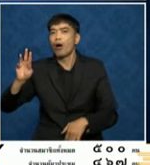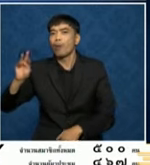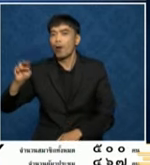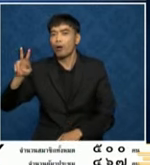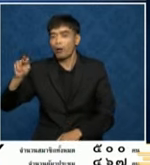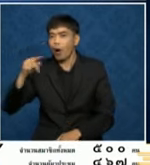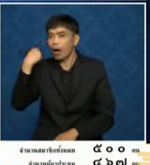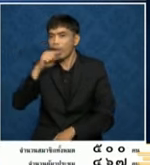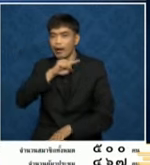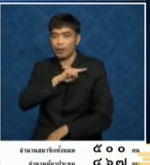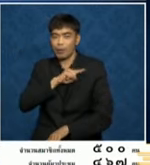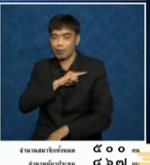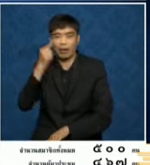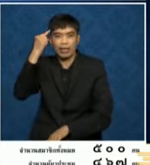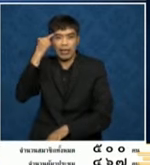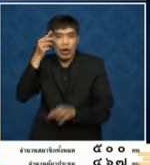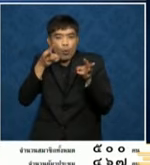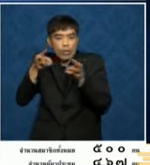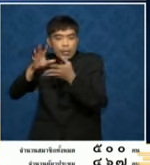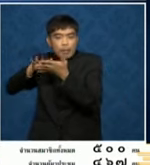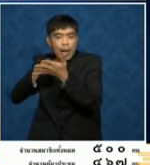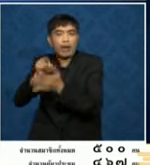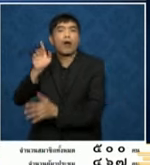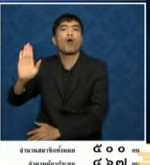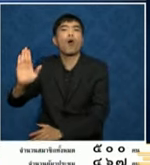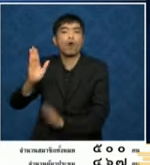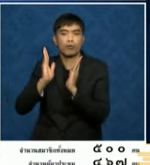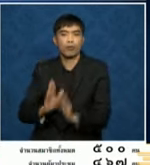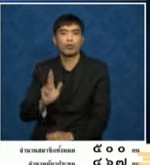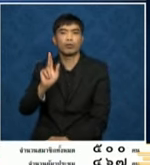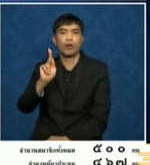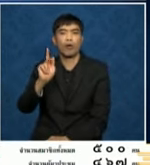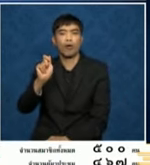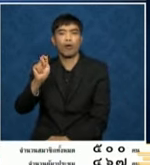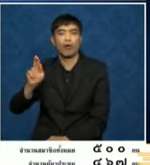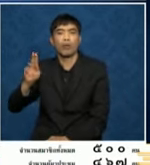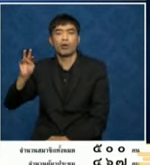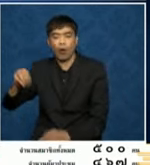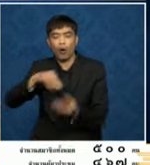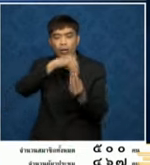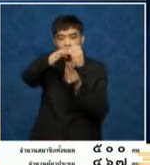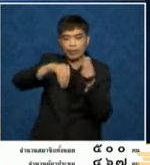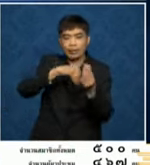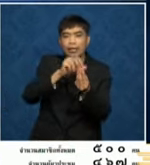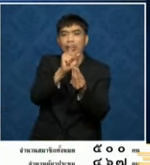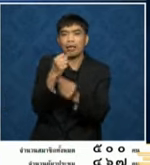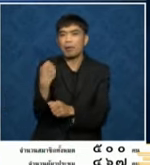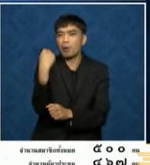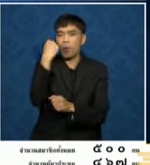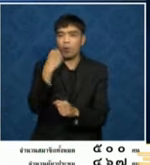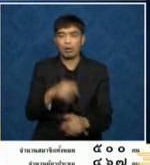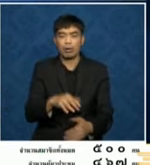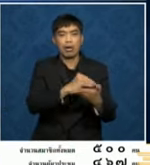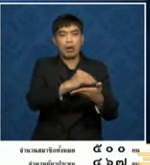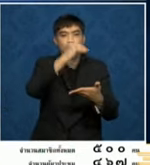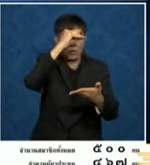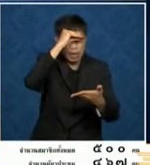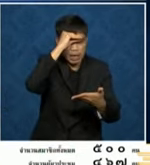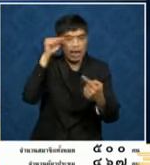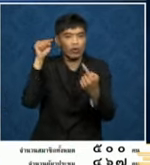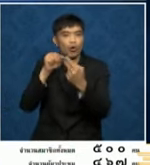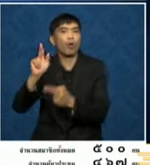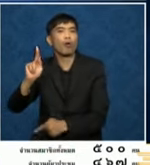ของฝ่ายความมั่นคงการเมืองที่ตั้งอยู่บนความมั่นคงเศรษฐกิจที่ตั้งอยู่บนความมั่นคงการศึกษาที่ตั้งอยู่บนความมั่นคง